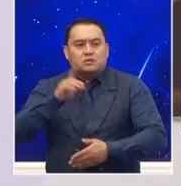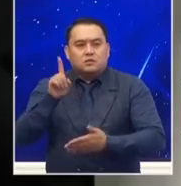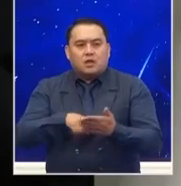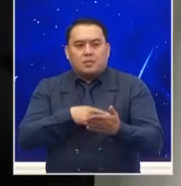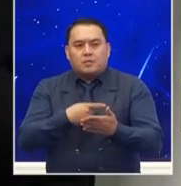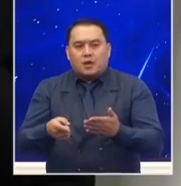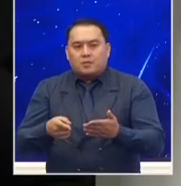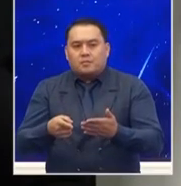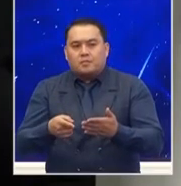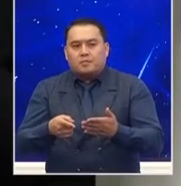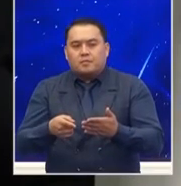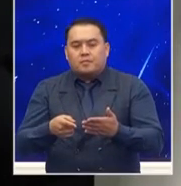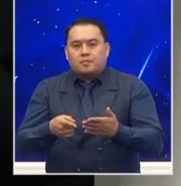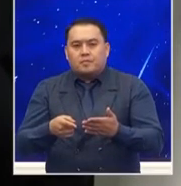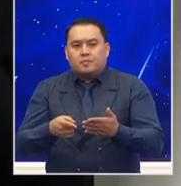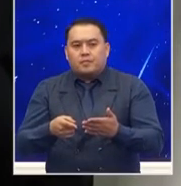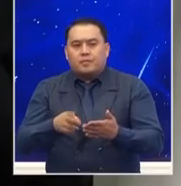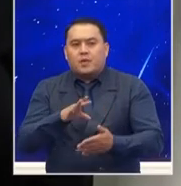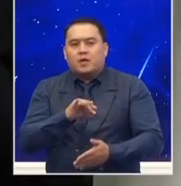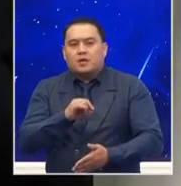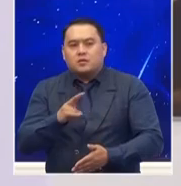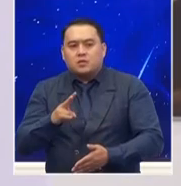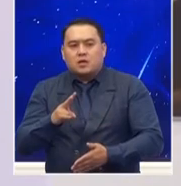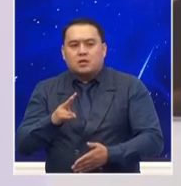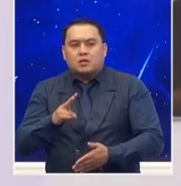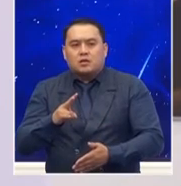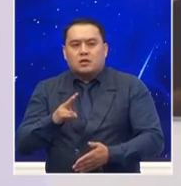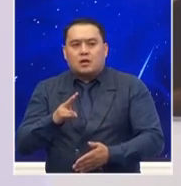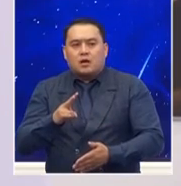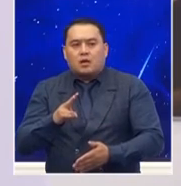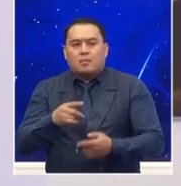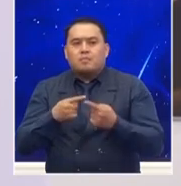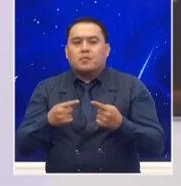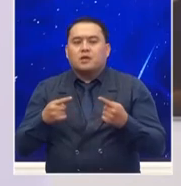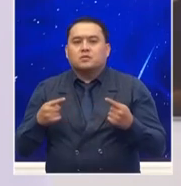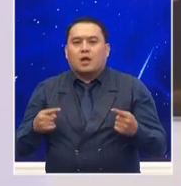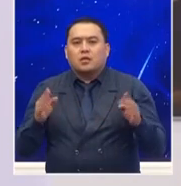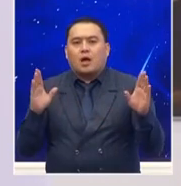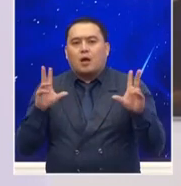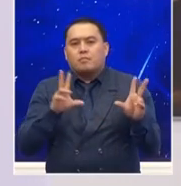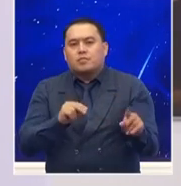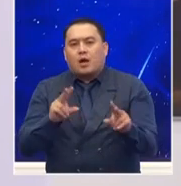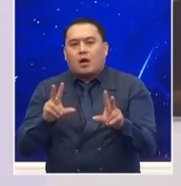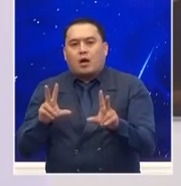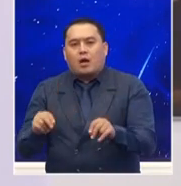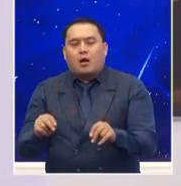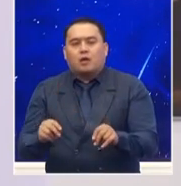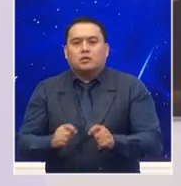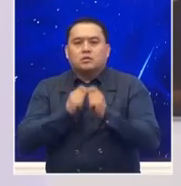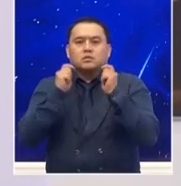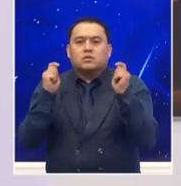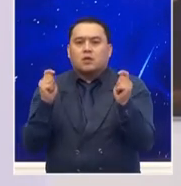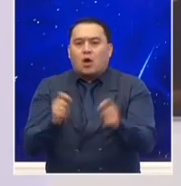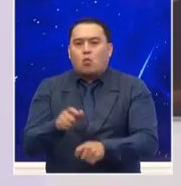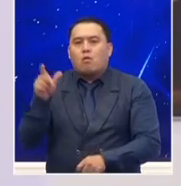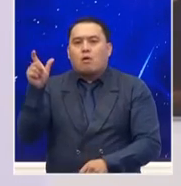өз басым куәгерімін. Бейсен ең алдымен басқаларға бақыт сыйлауға ұмтылған азамат